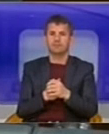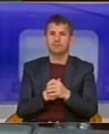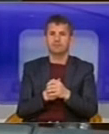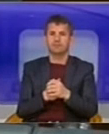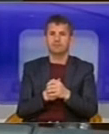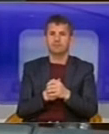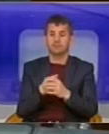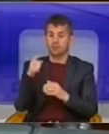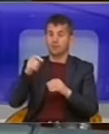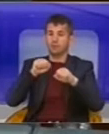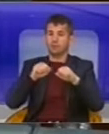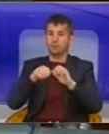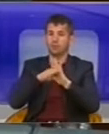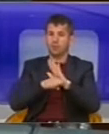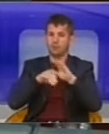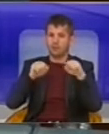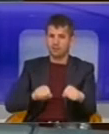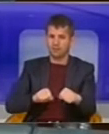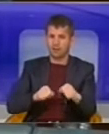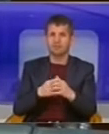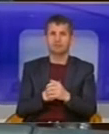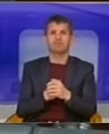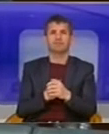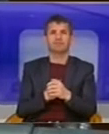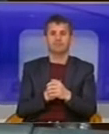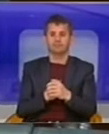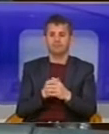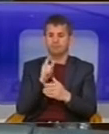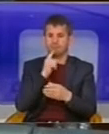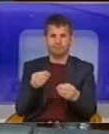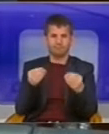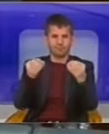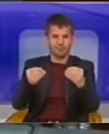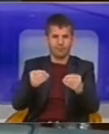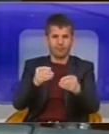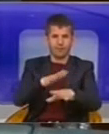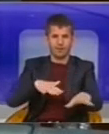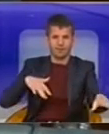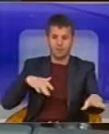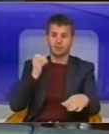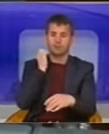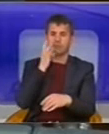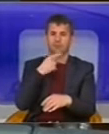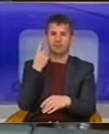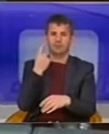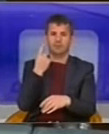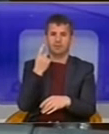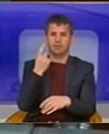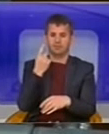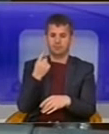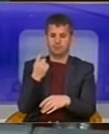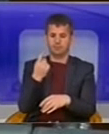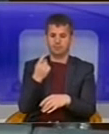karakteristike këti programit qeveris, që ka ardhur në kuvend tani kur ka kaluar një pesta e